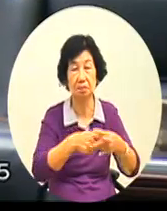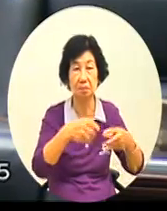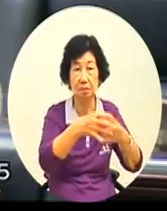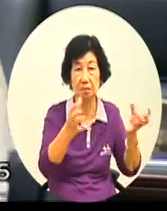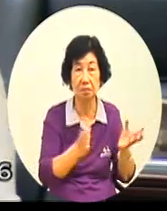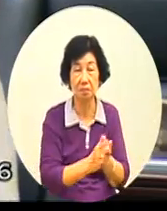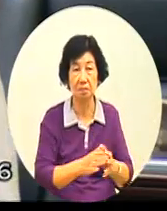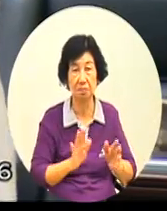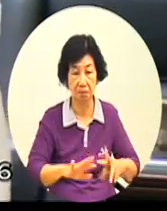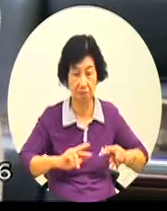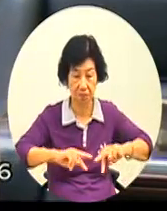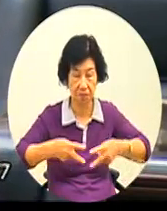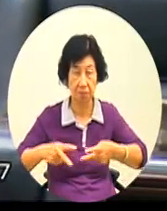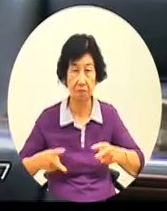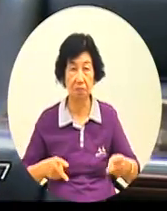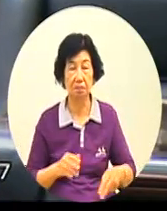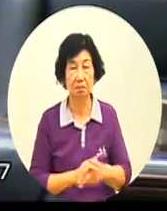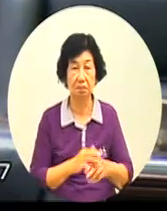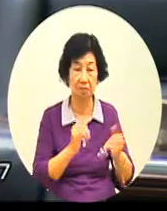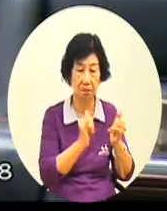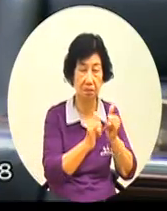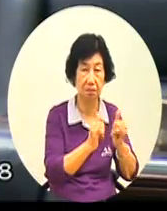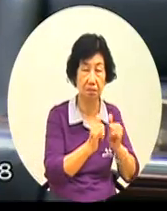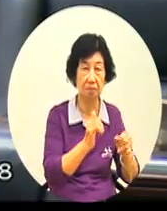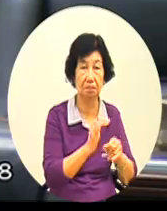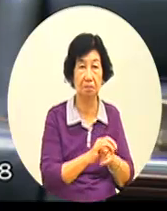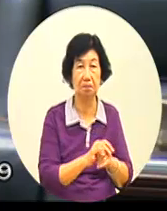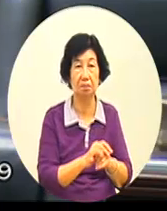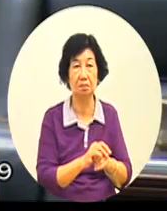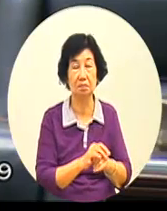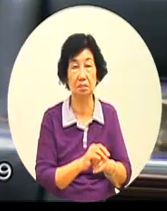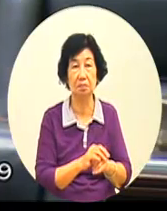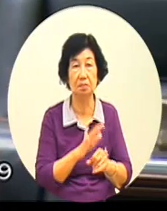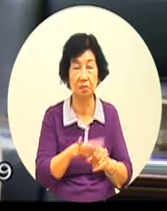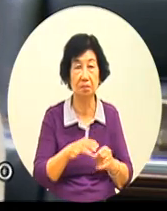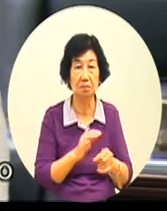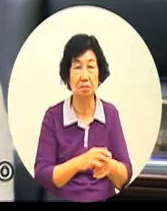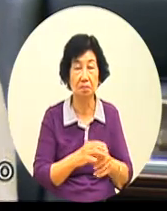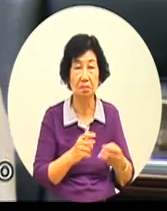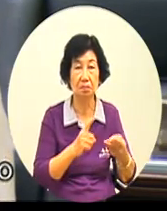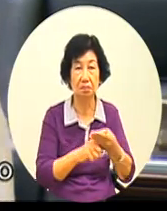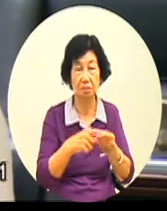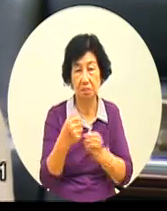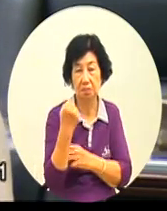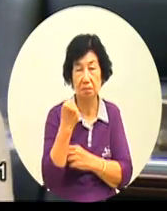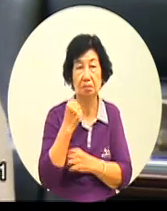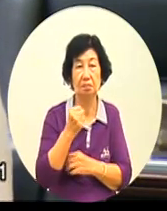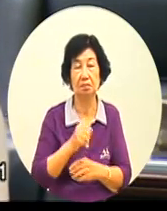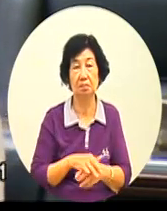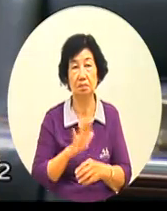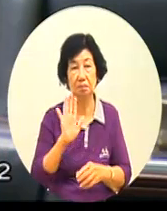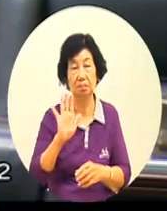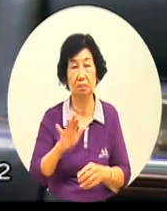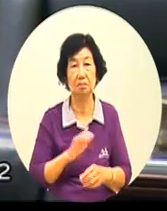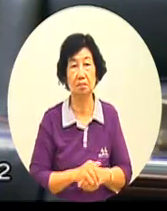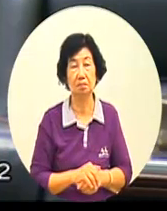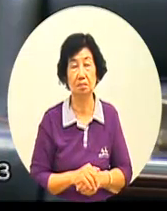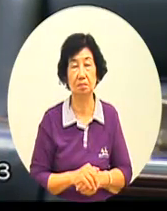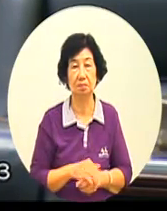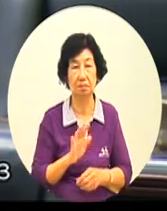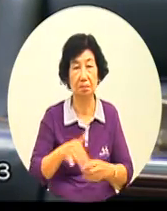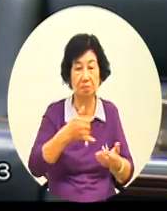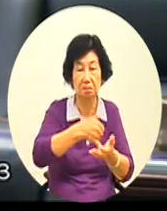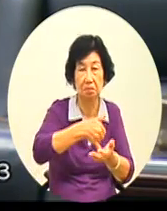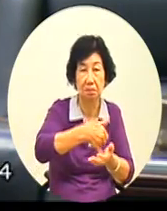要调整，那社会局未来会是社政部门的主力，那被称为未来最弱势